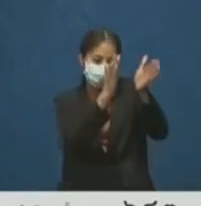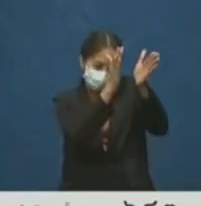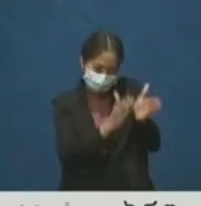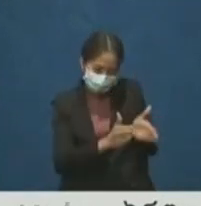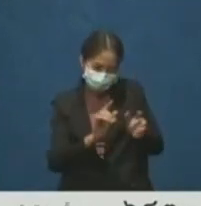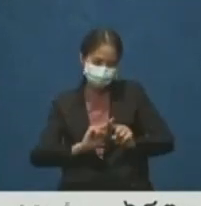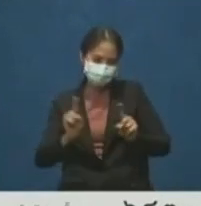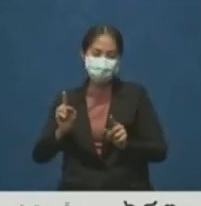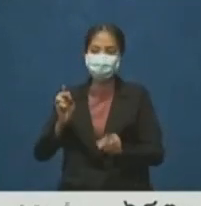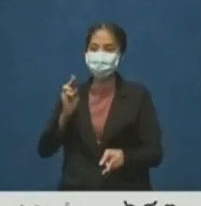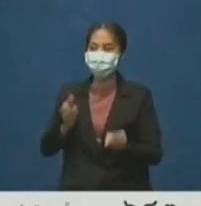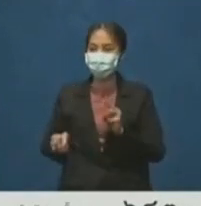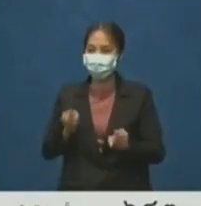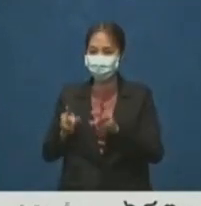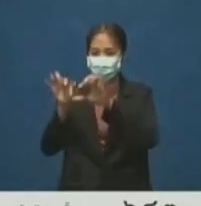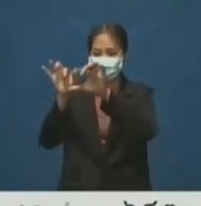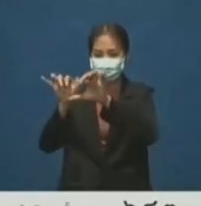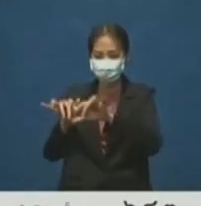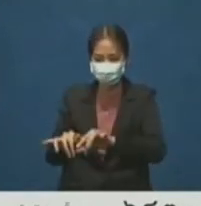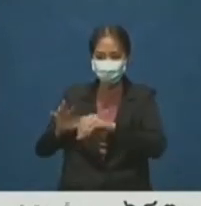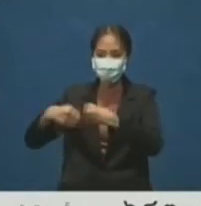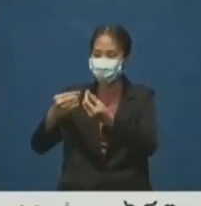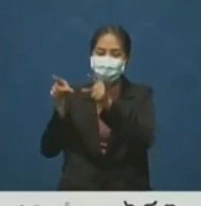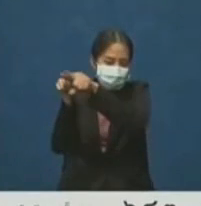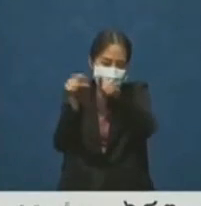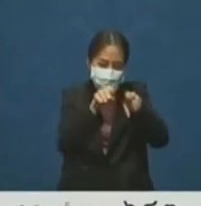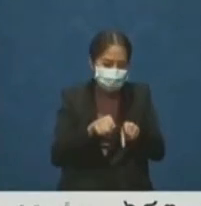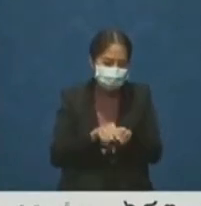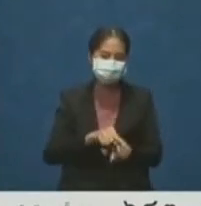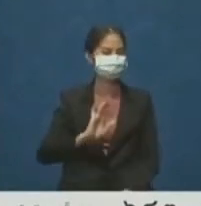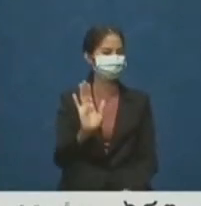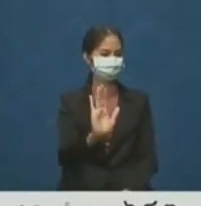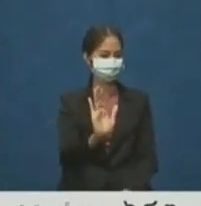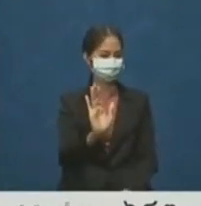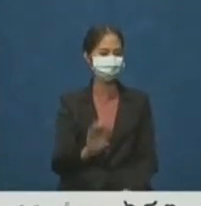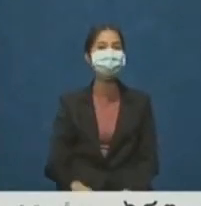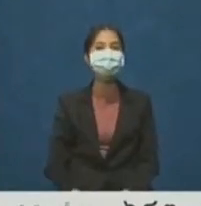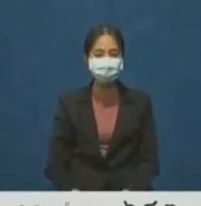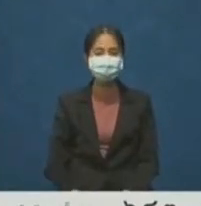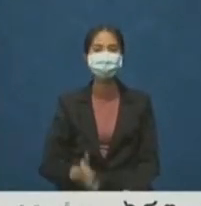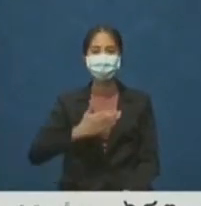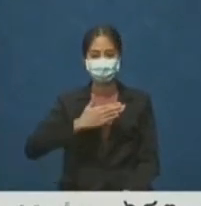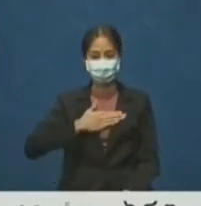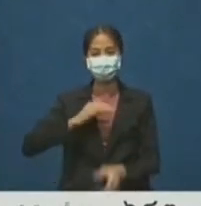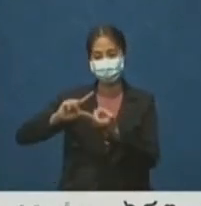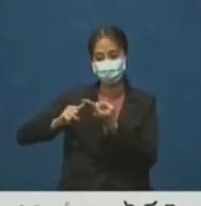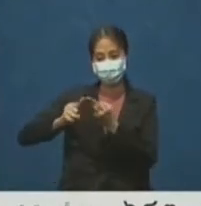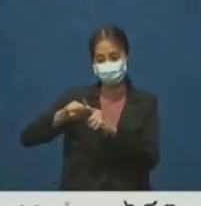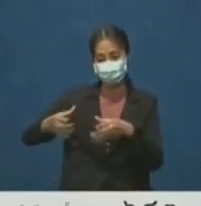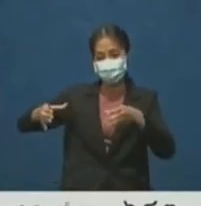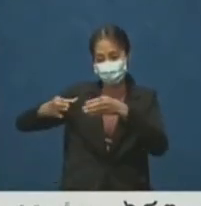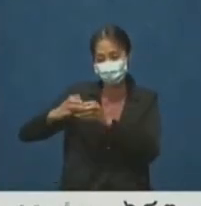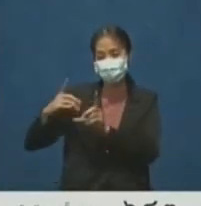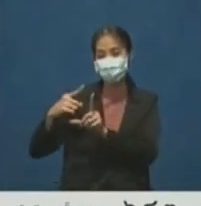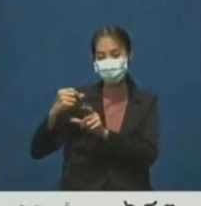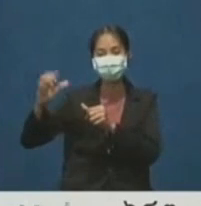ไม่ใช่หุ่นยนต์ที่เราจะป้อนข้อมูลเข้าไปแล้วก็ให้เขาออกมาเหมือนกันหมดได้ซึ่งเรื่องนี้ผมและเพื่อนสมาชิ